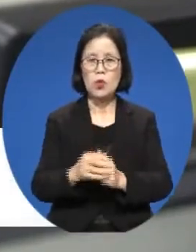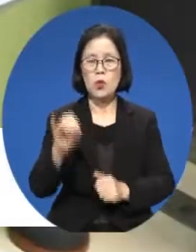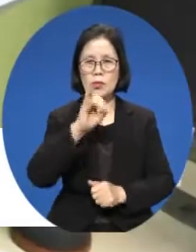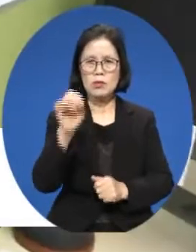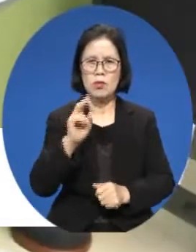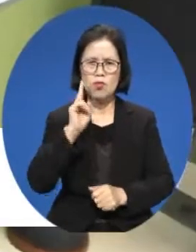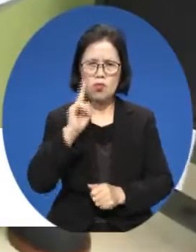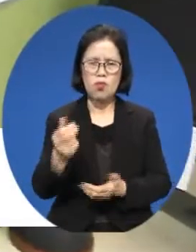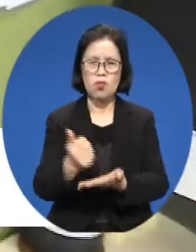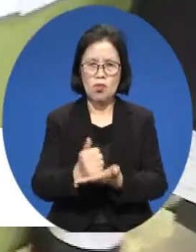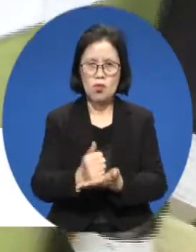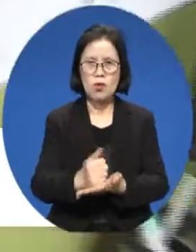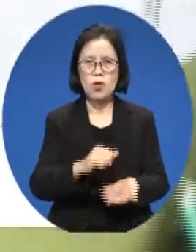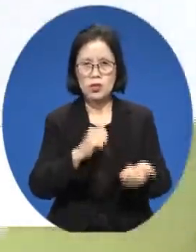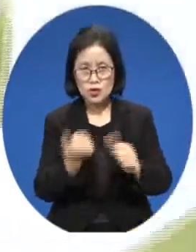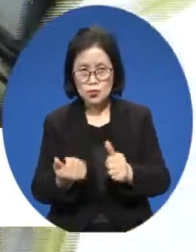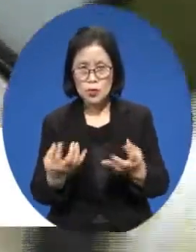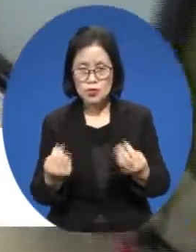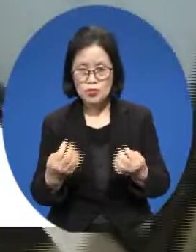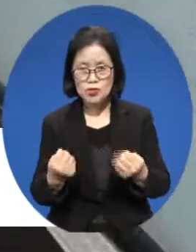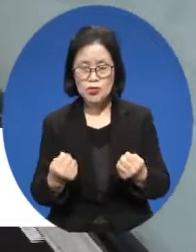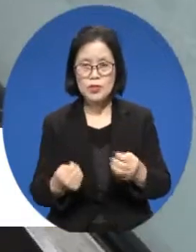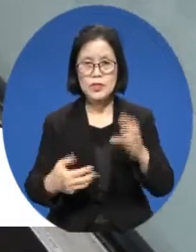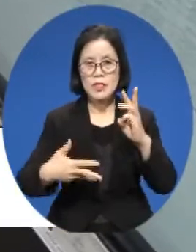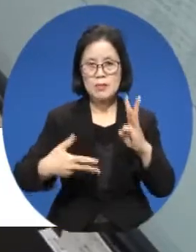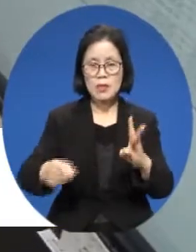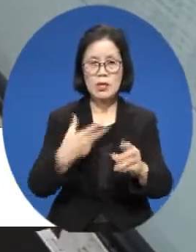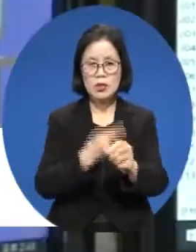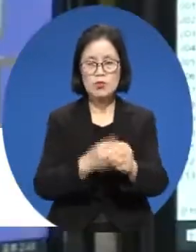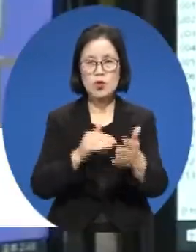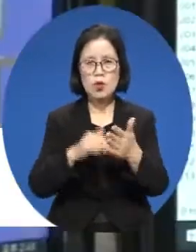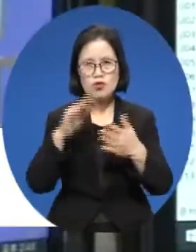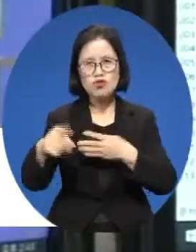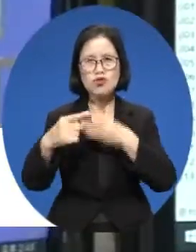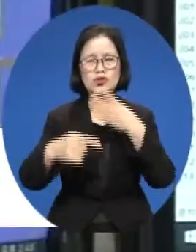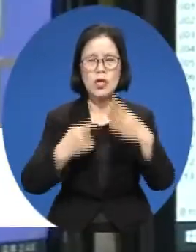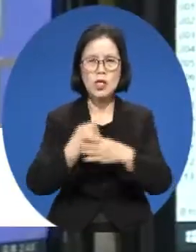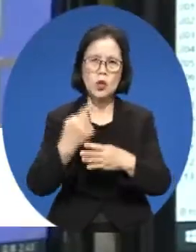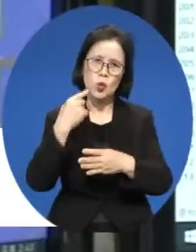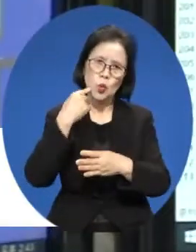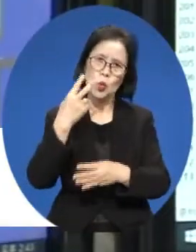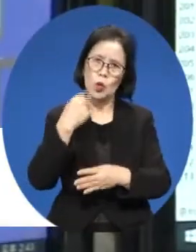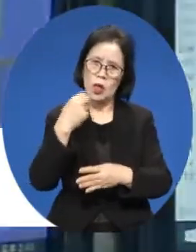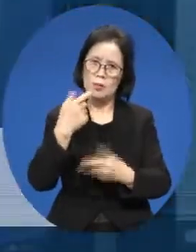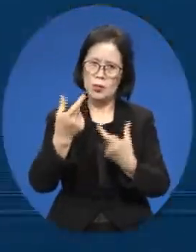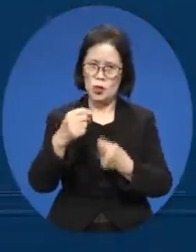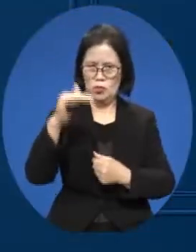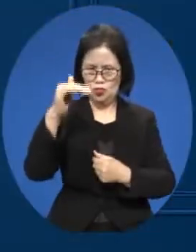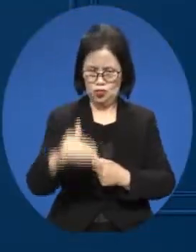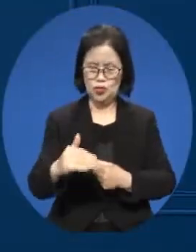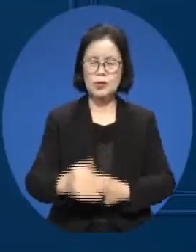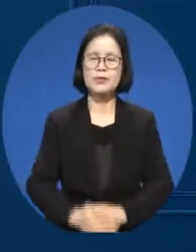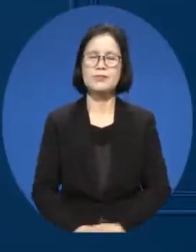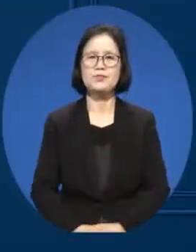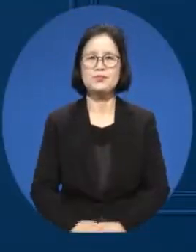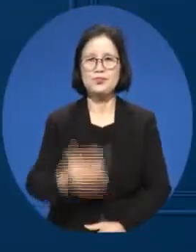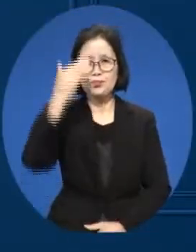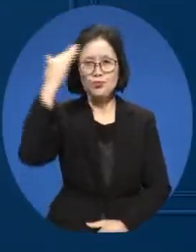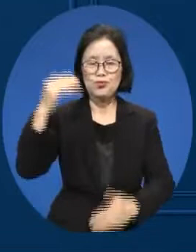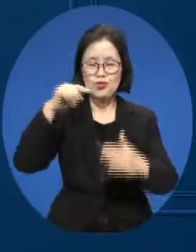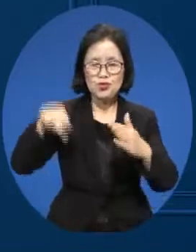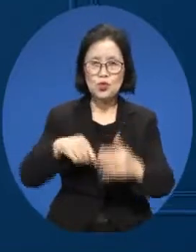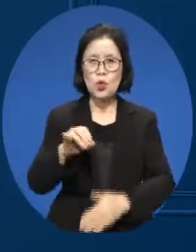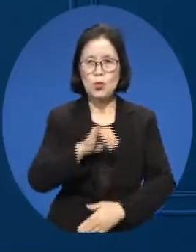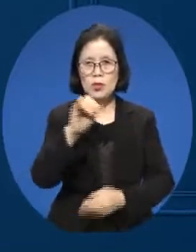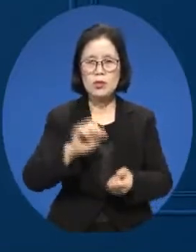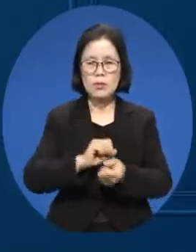중증 화율과 치명률은 3차 접종 후 계절 독감 수준으로 낮아진다고 밝혔습니다. 국내의 경우